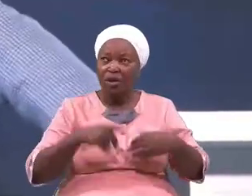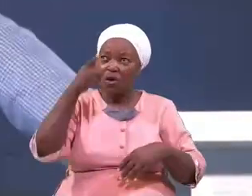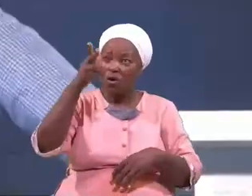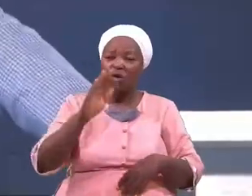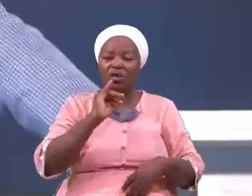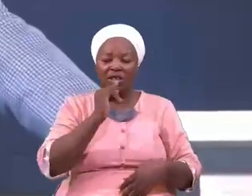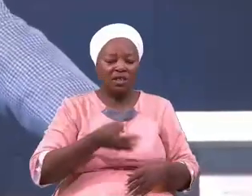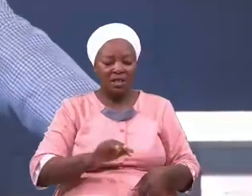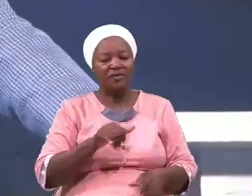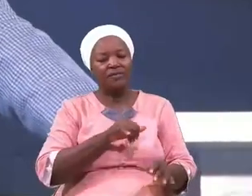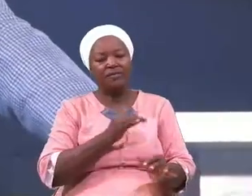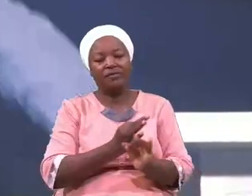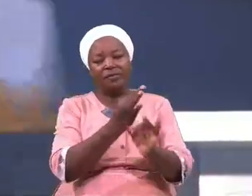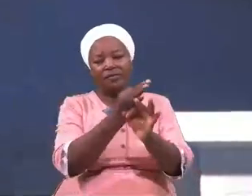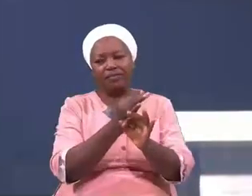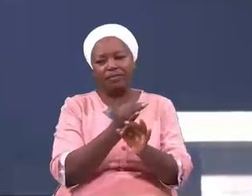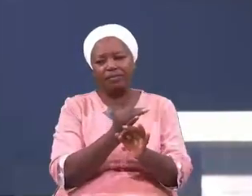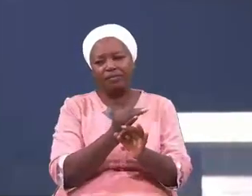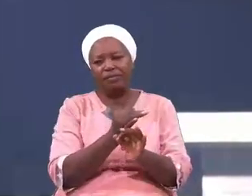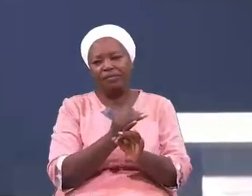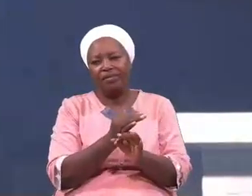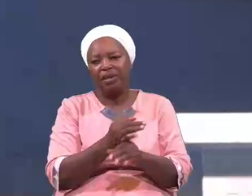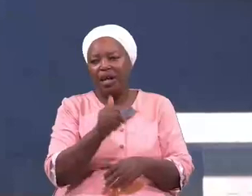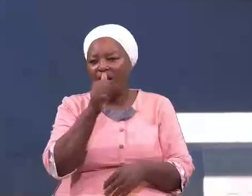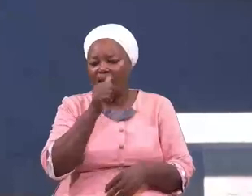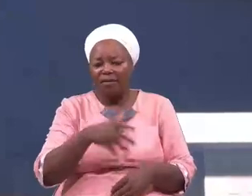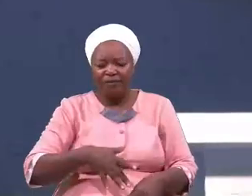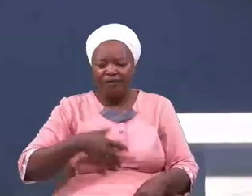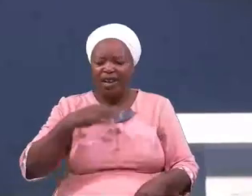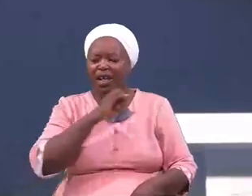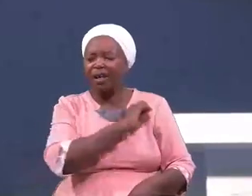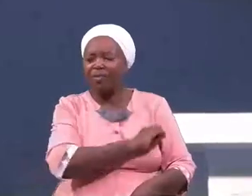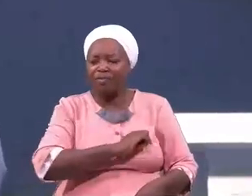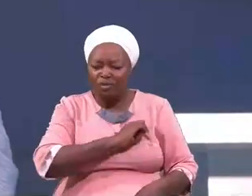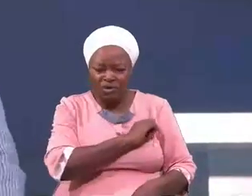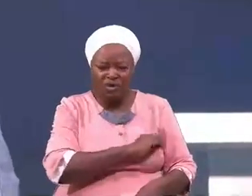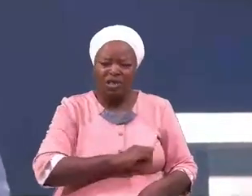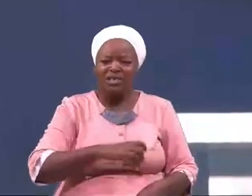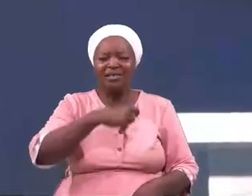Je me sens pas heureux, mais Dieu n'est pas comme ça.